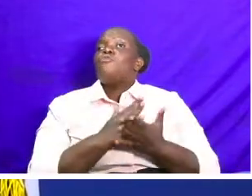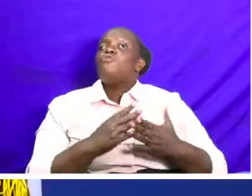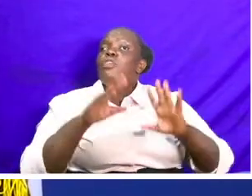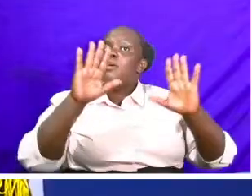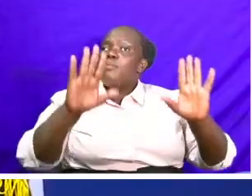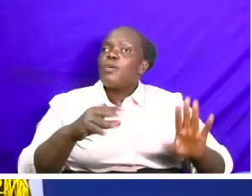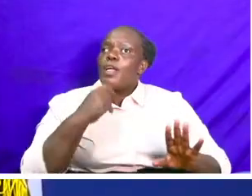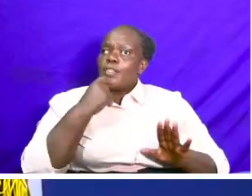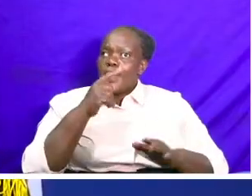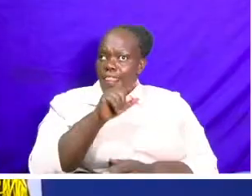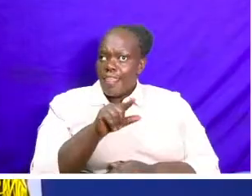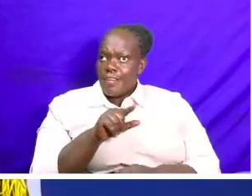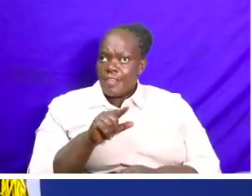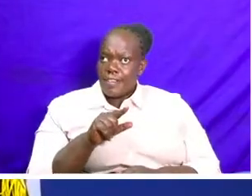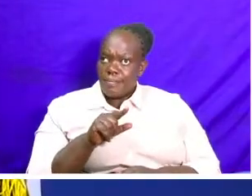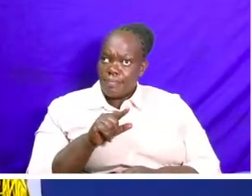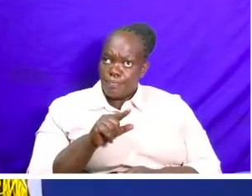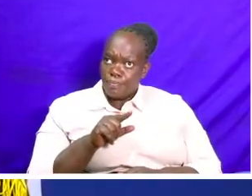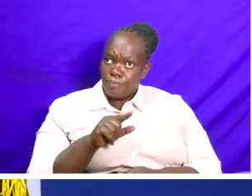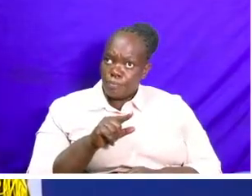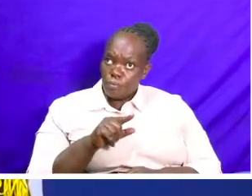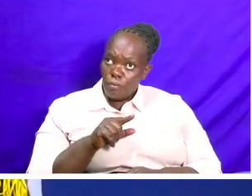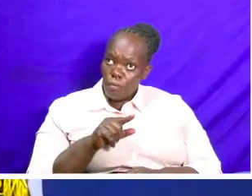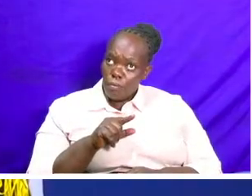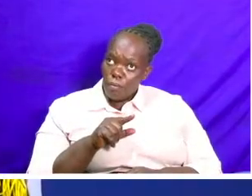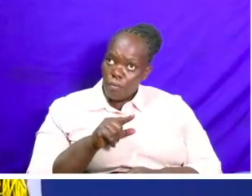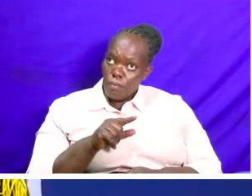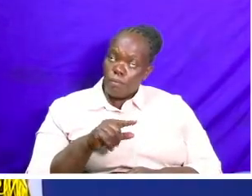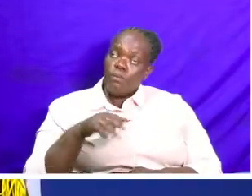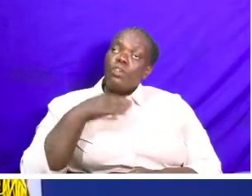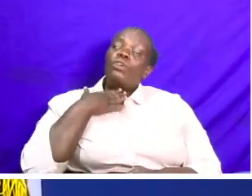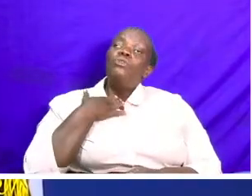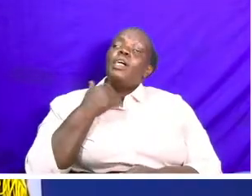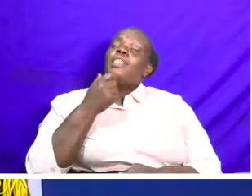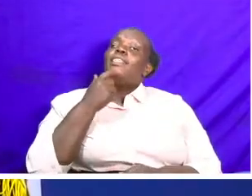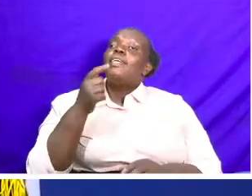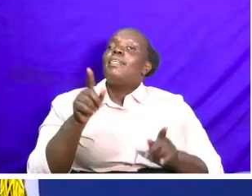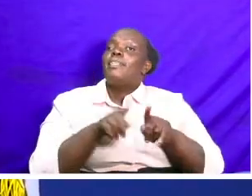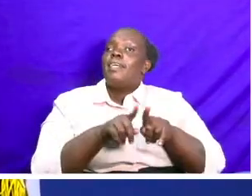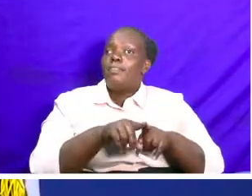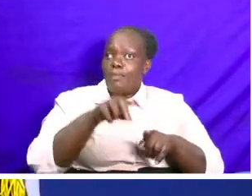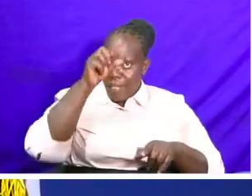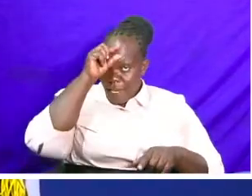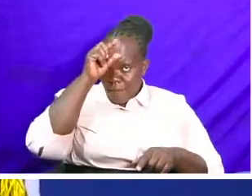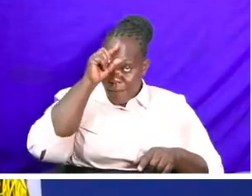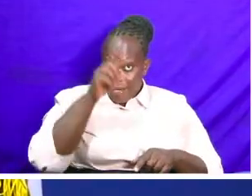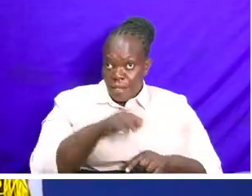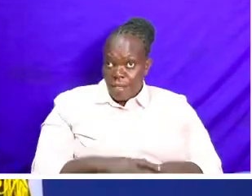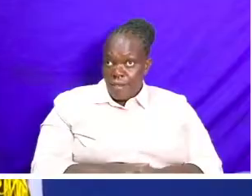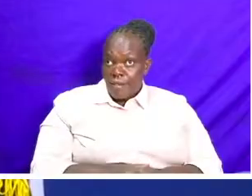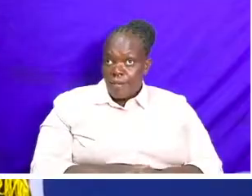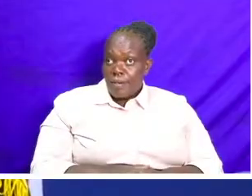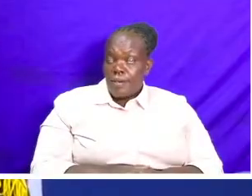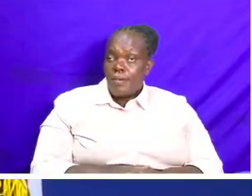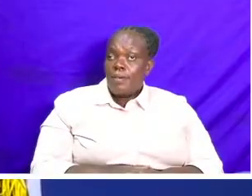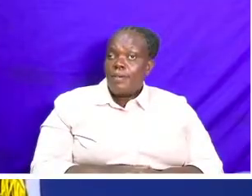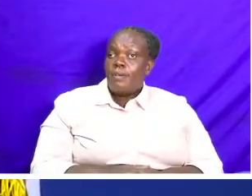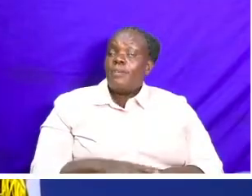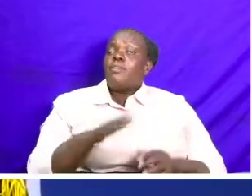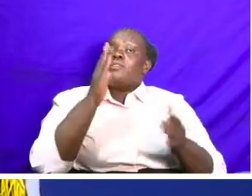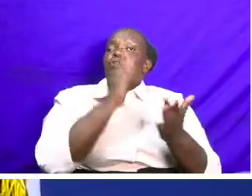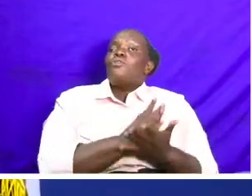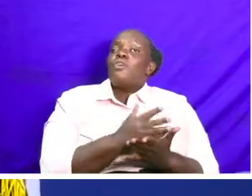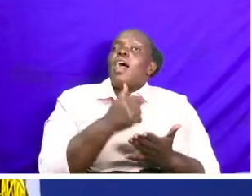kusema vile, na tunataka kusema kama serikali, tena kama mimi msemaji mkuu wa serikali,